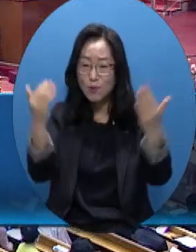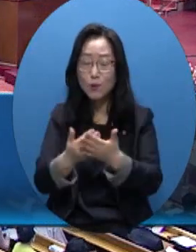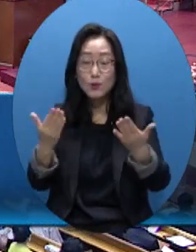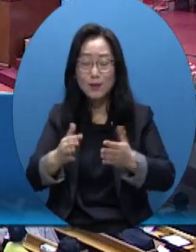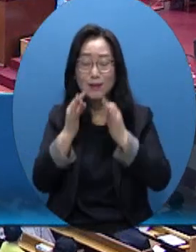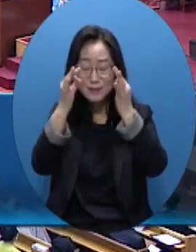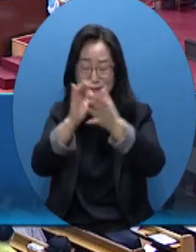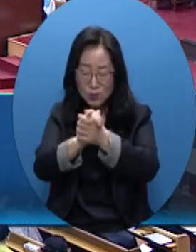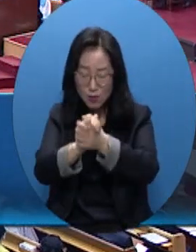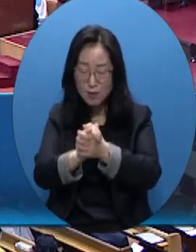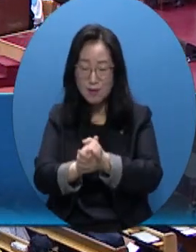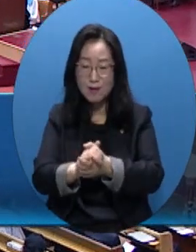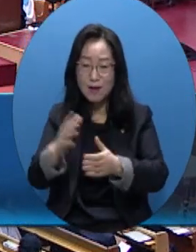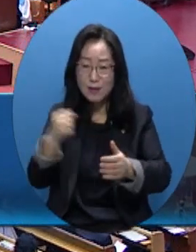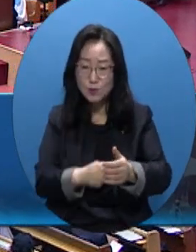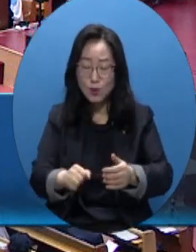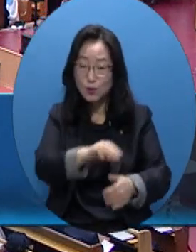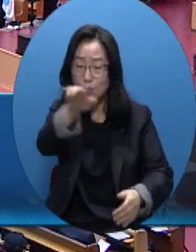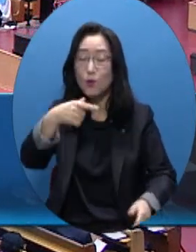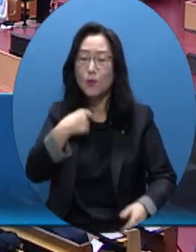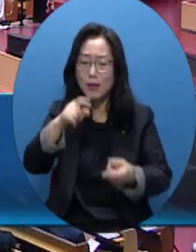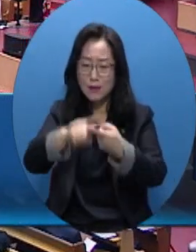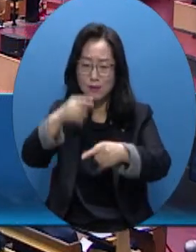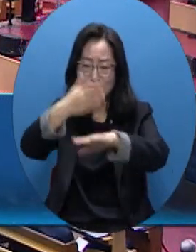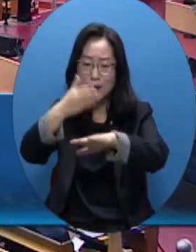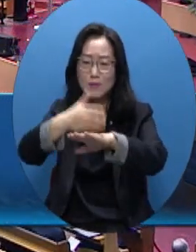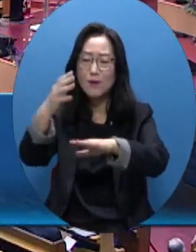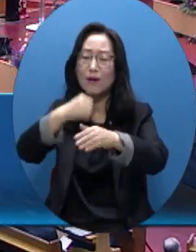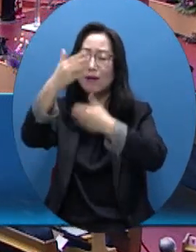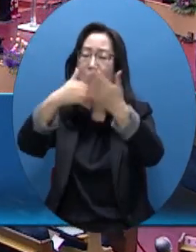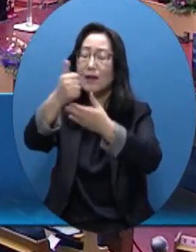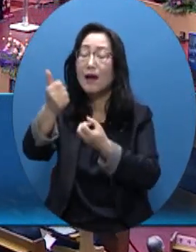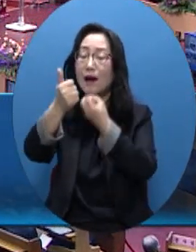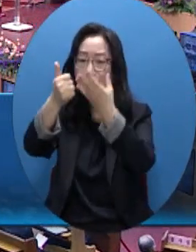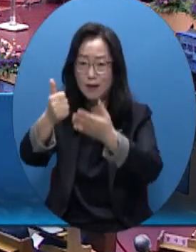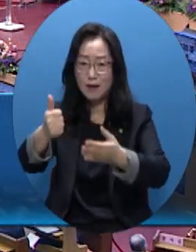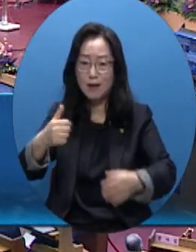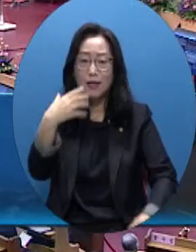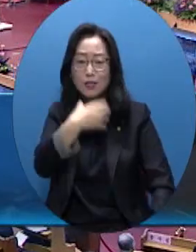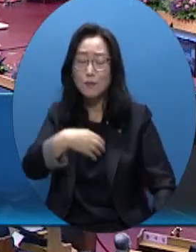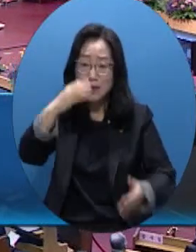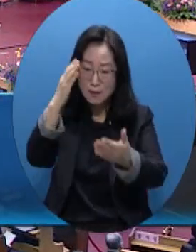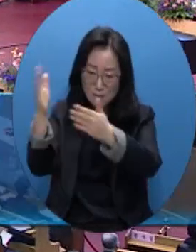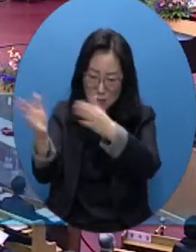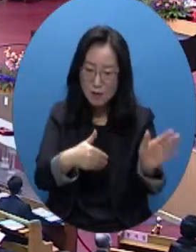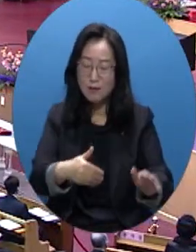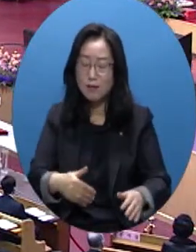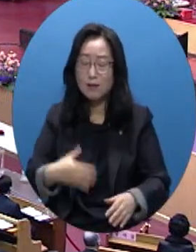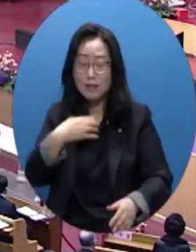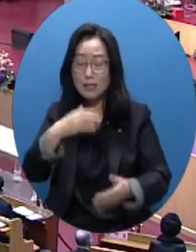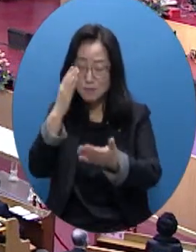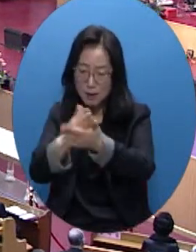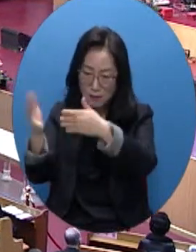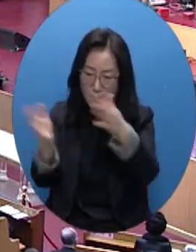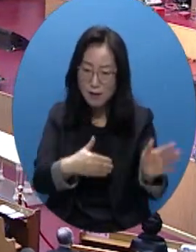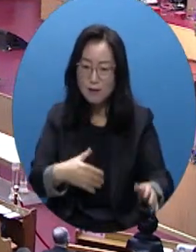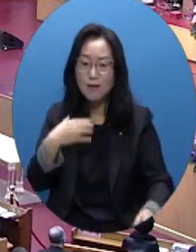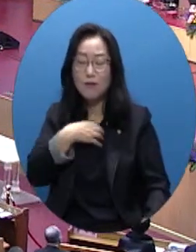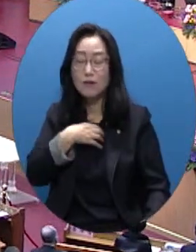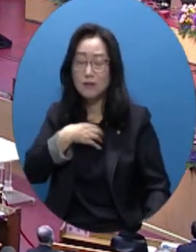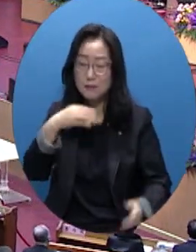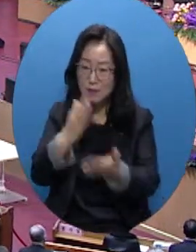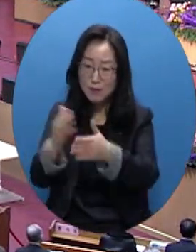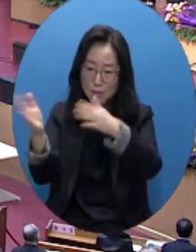모든 일에 기도와 간구로 너희 구할 것을 감사함으로 하나님께 아뢰라 0 10시간에 근심할 세안해 걱정 아세안의